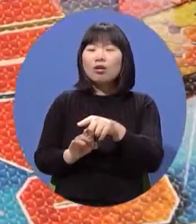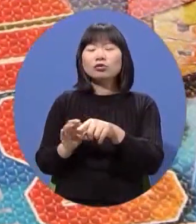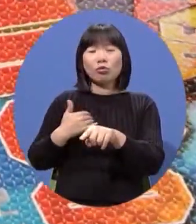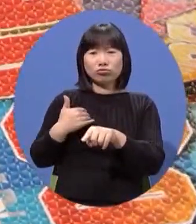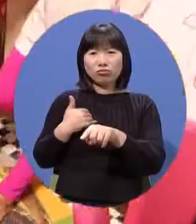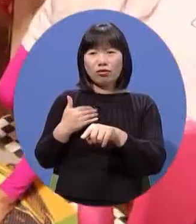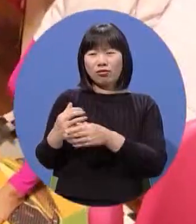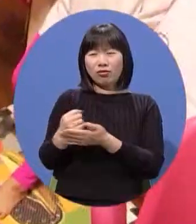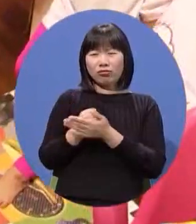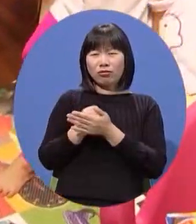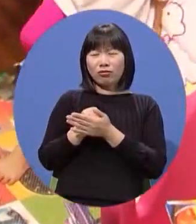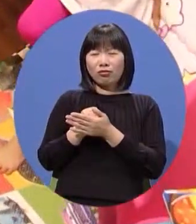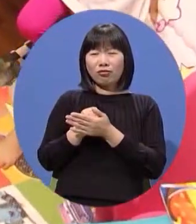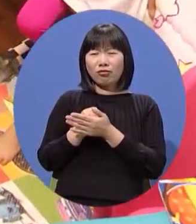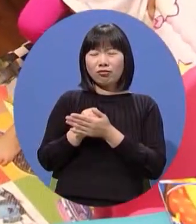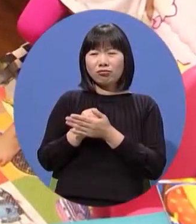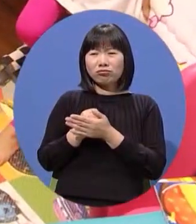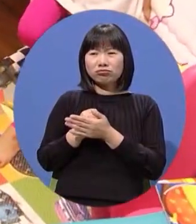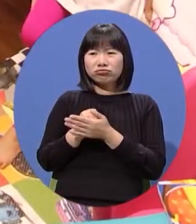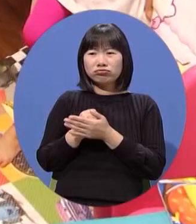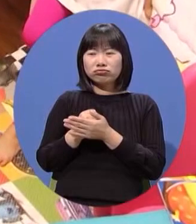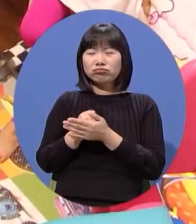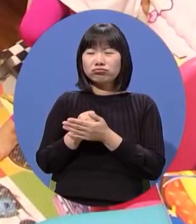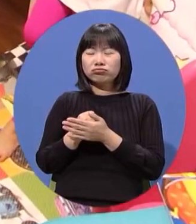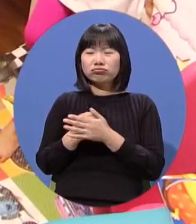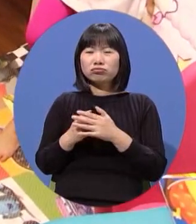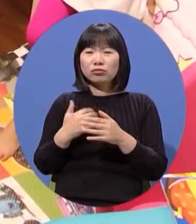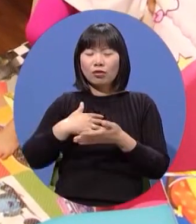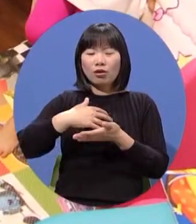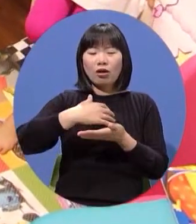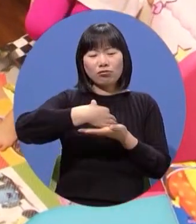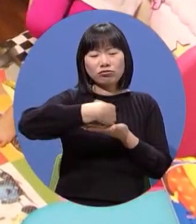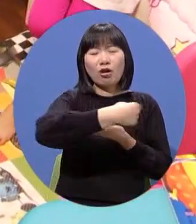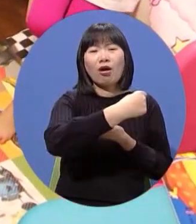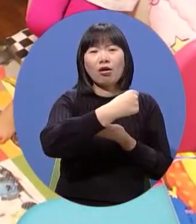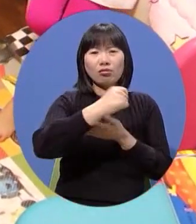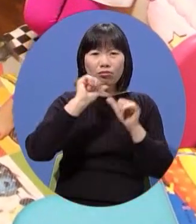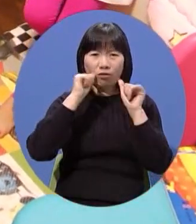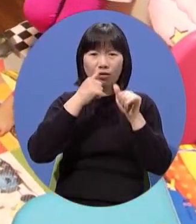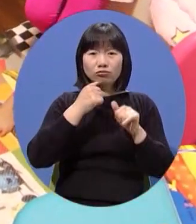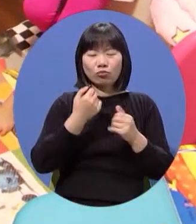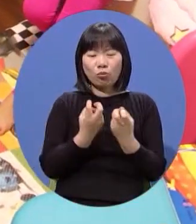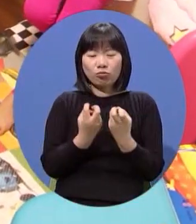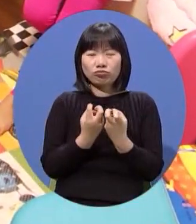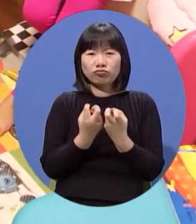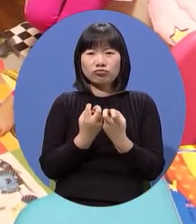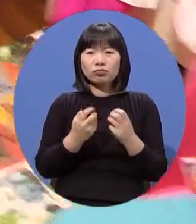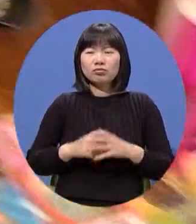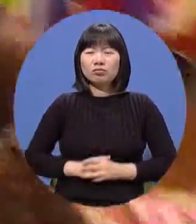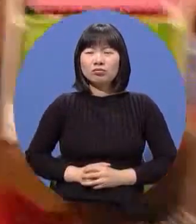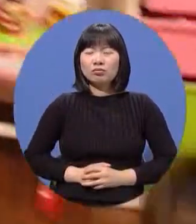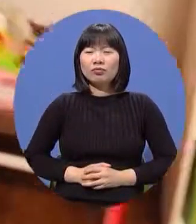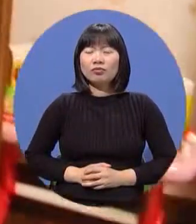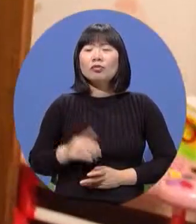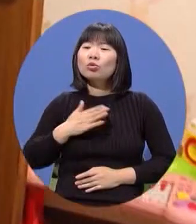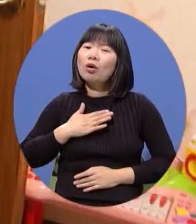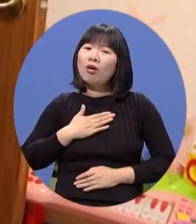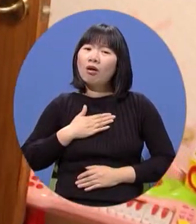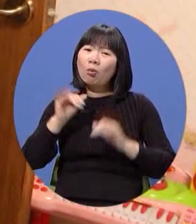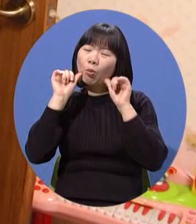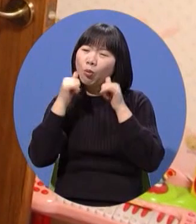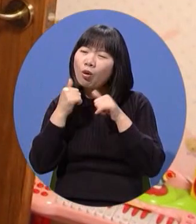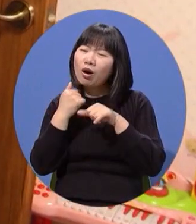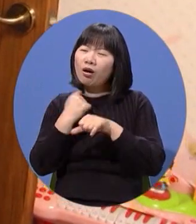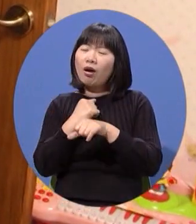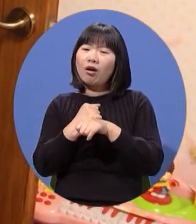건데. 아빠가 멜롱할까봐. 멜롱할까봐? 난 멜롱하려고.